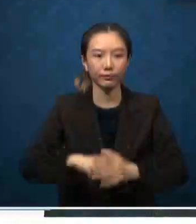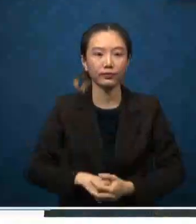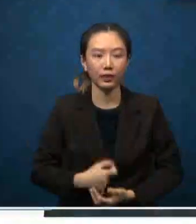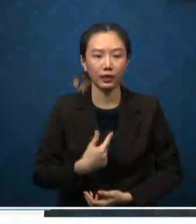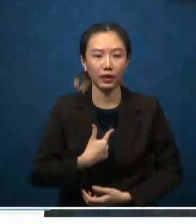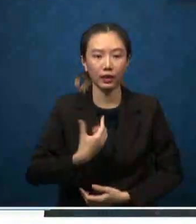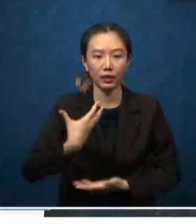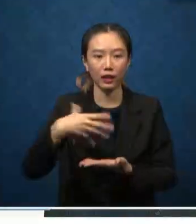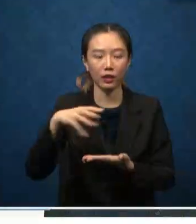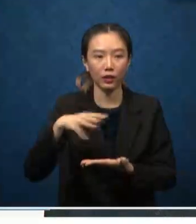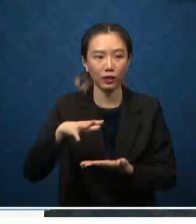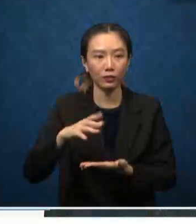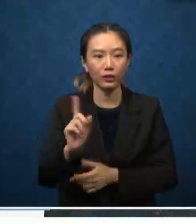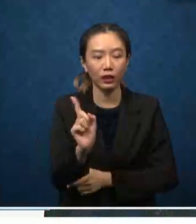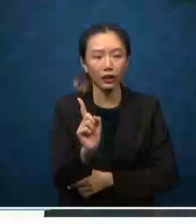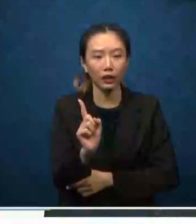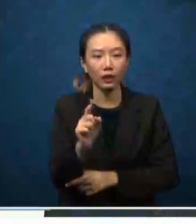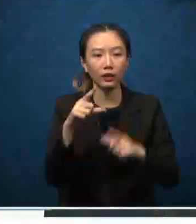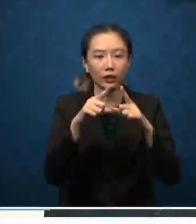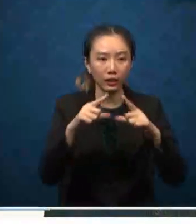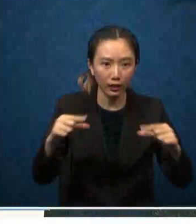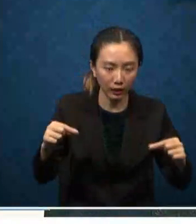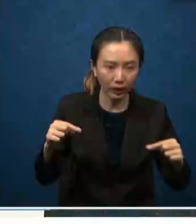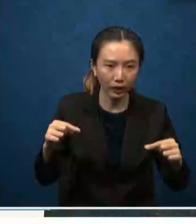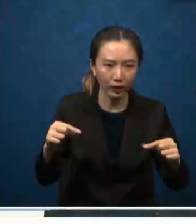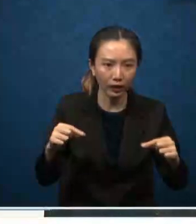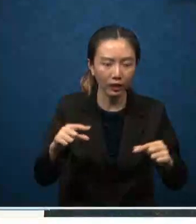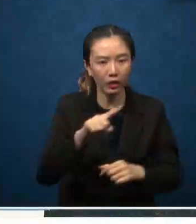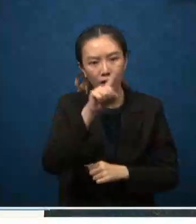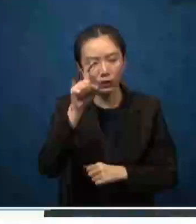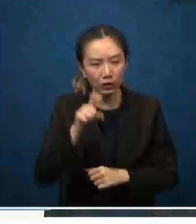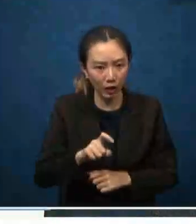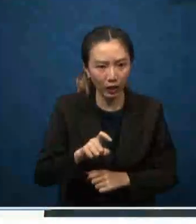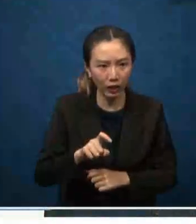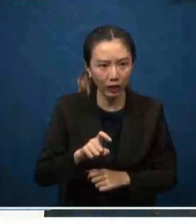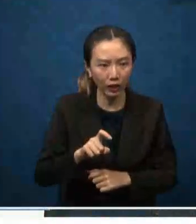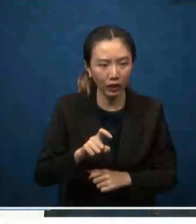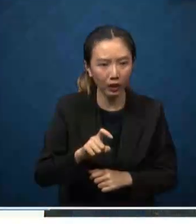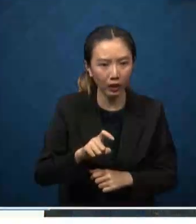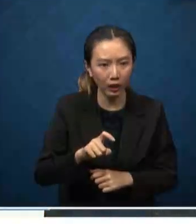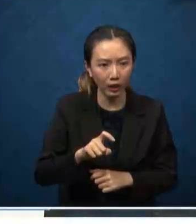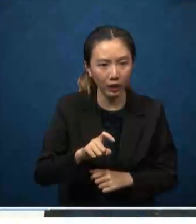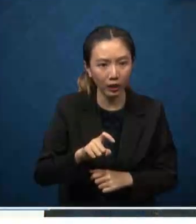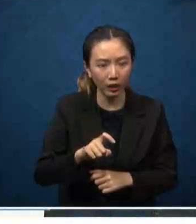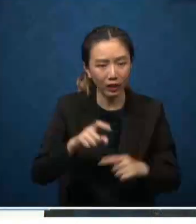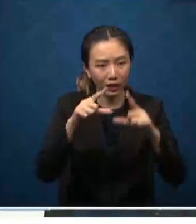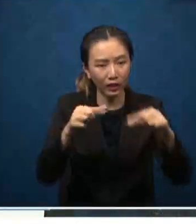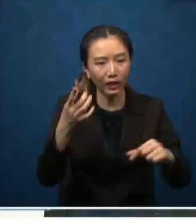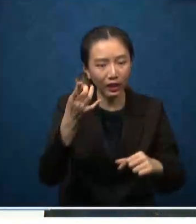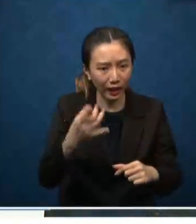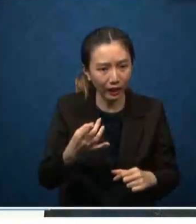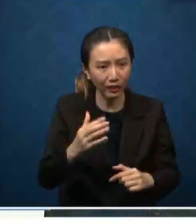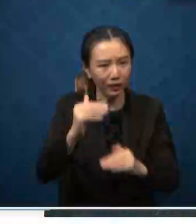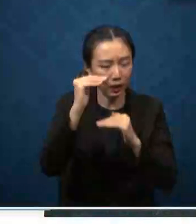ไปแล้วทั้งเรื่องเหตุควรสงสัยนั้นเนี่ยจะเป็นเหตุอะไรก็ควรจะกำหนดกฎเก